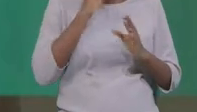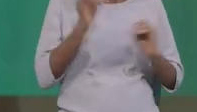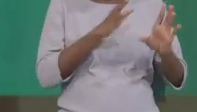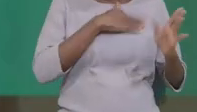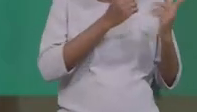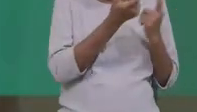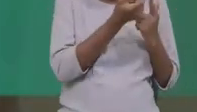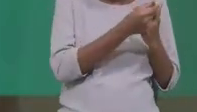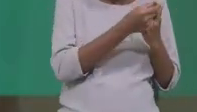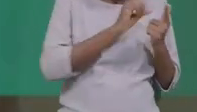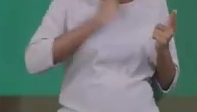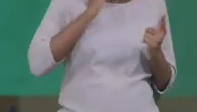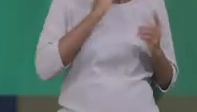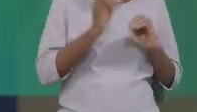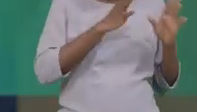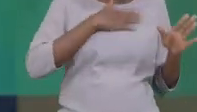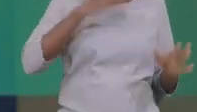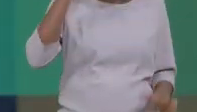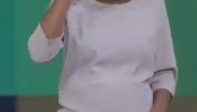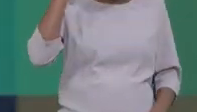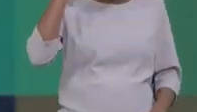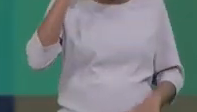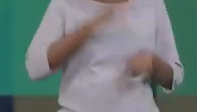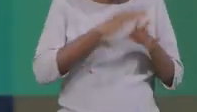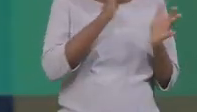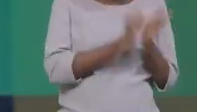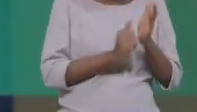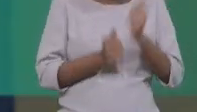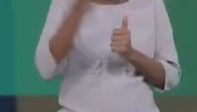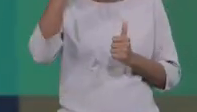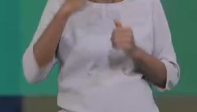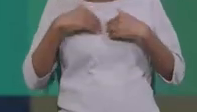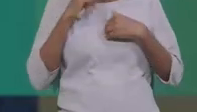Je n'ai même pas encore mis mon doigt, je n'ai pas encore mis ma pensée à cela.